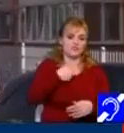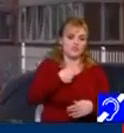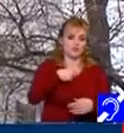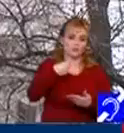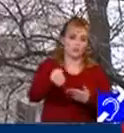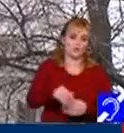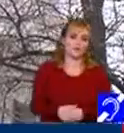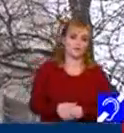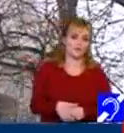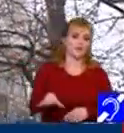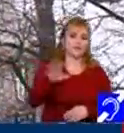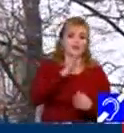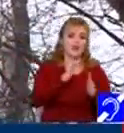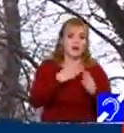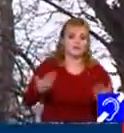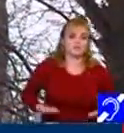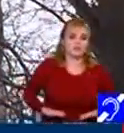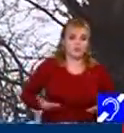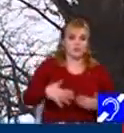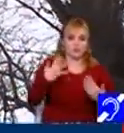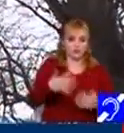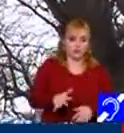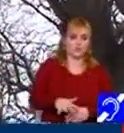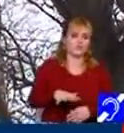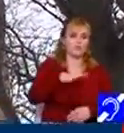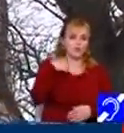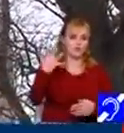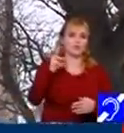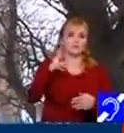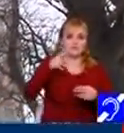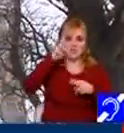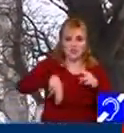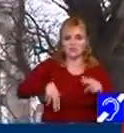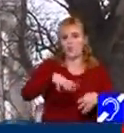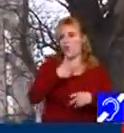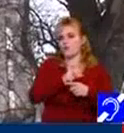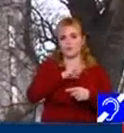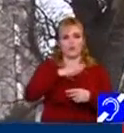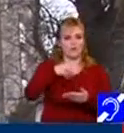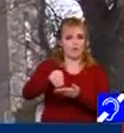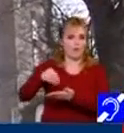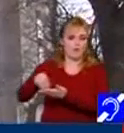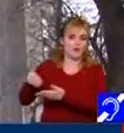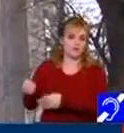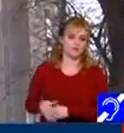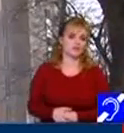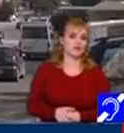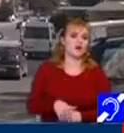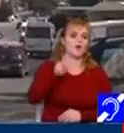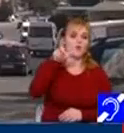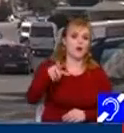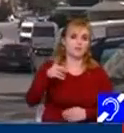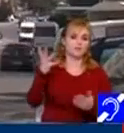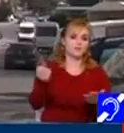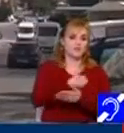Moldova 80% din clădirile noi sunt date în exploatare cu succes. În 20% din cazuri, dezvoltatorul dă faliment, iar clienții trebuie